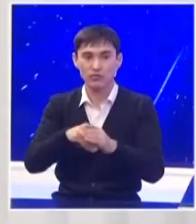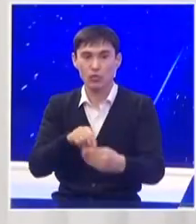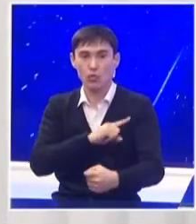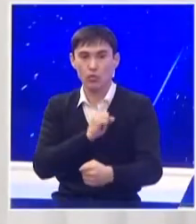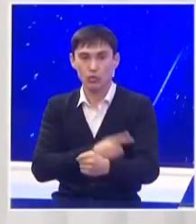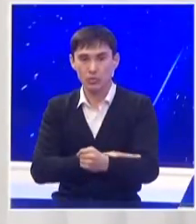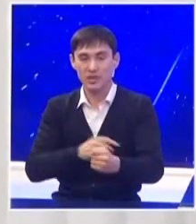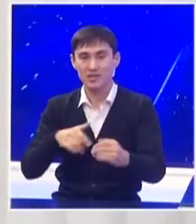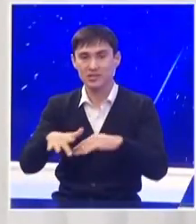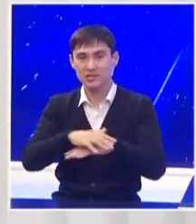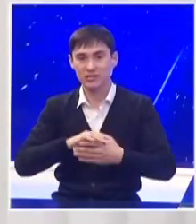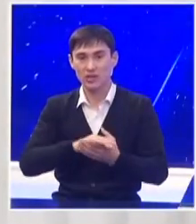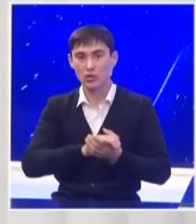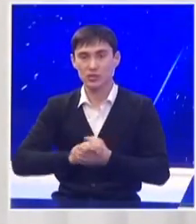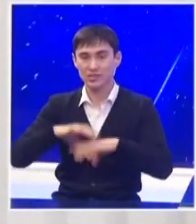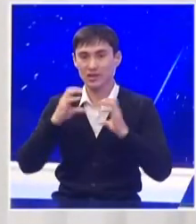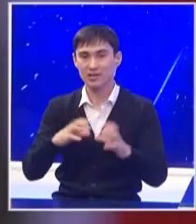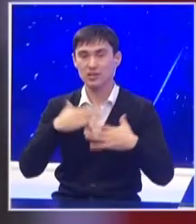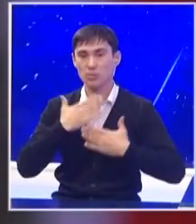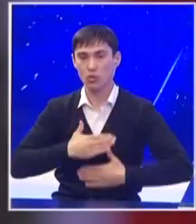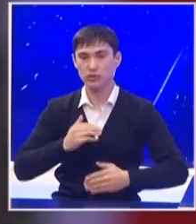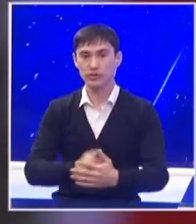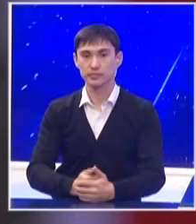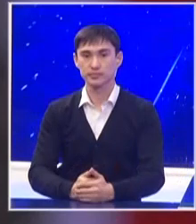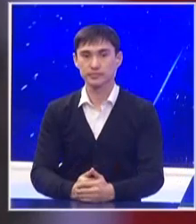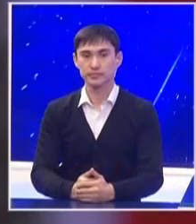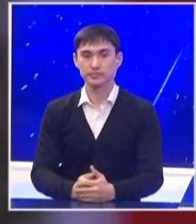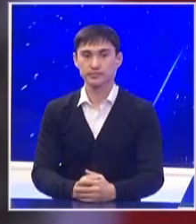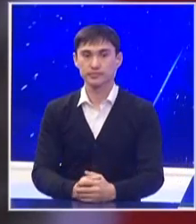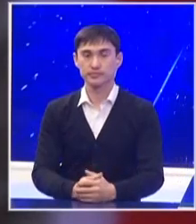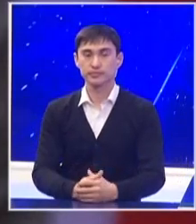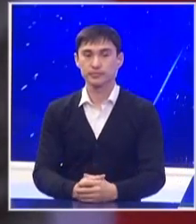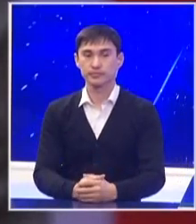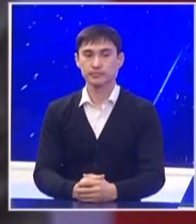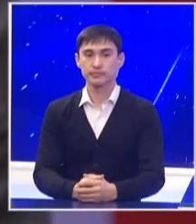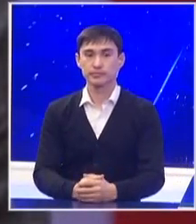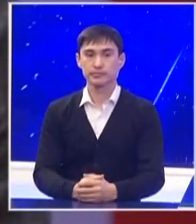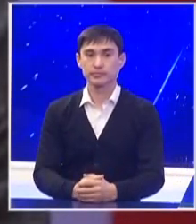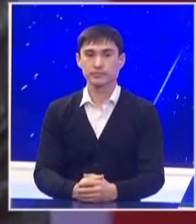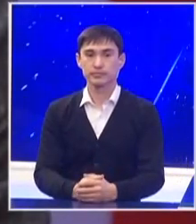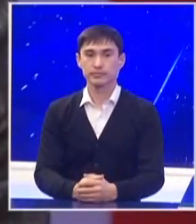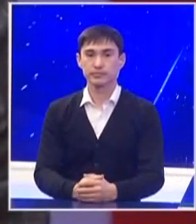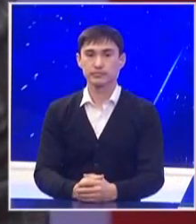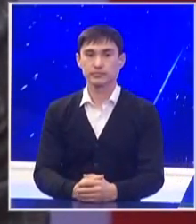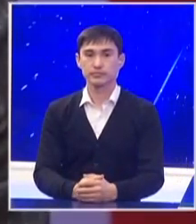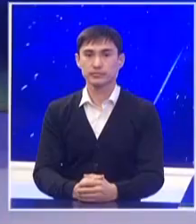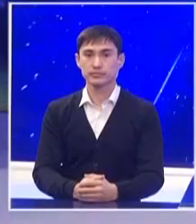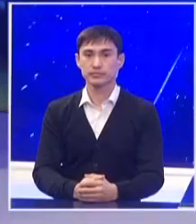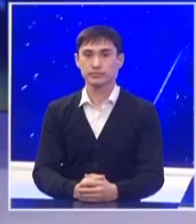укрепление единства народа и сохранение его спокойствия. А я уже Ахмеджан, Амина Худайберген, телеканал ЖТСУ.